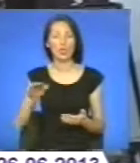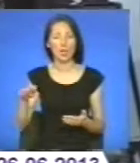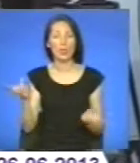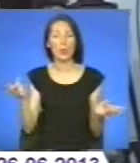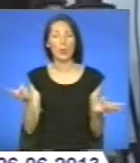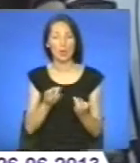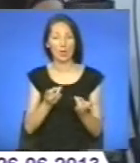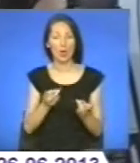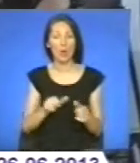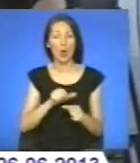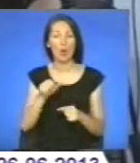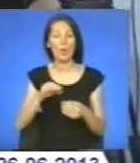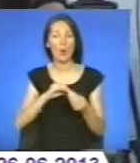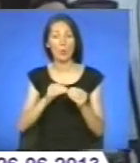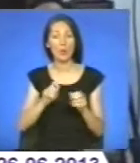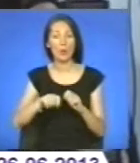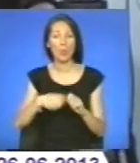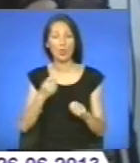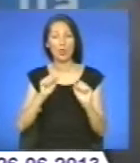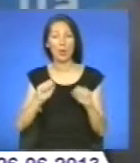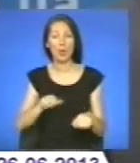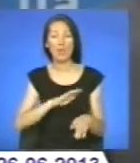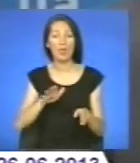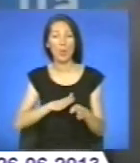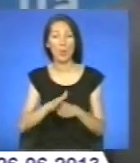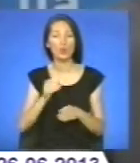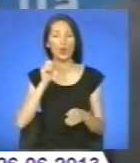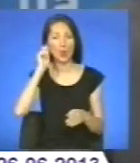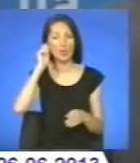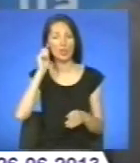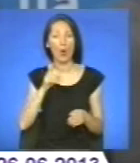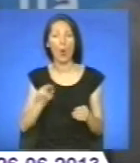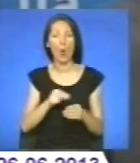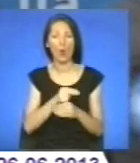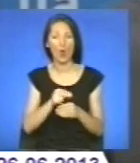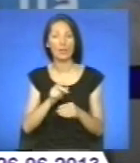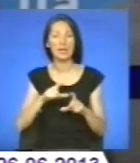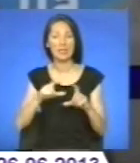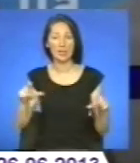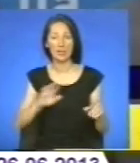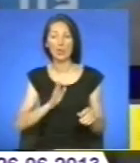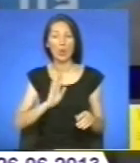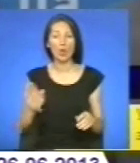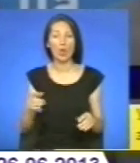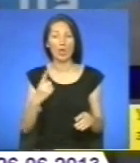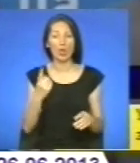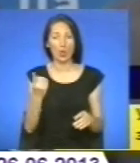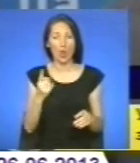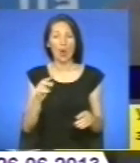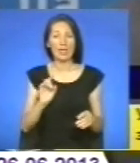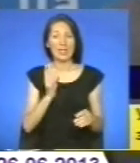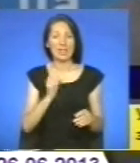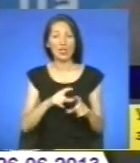– порушення прав неповнолітніх у виховних закладах. Не було жодного дитячого закладу, чи це дитячий садок, чи